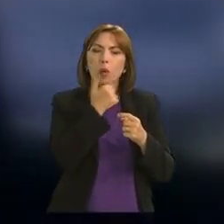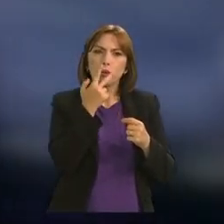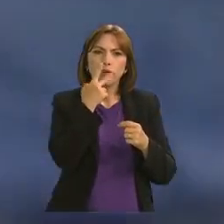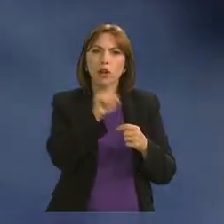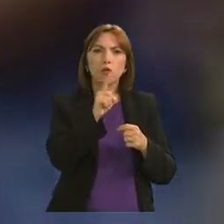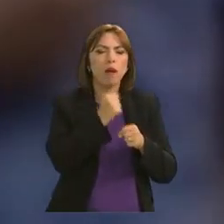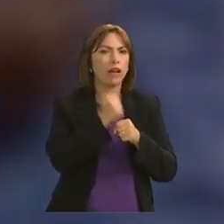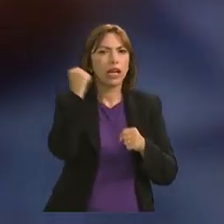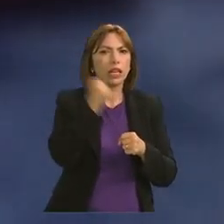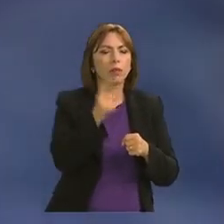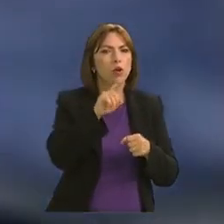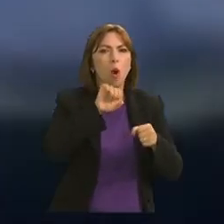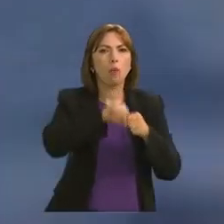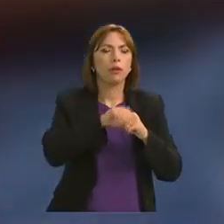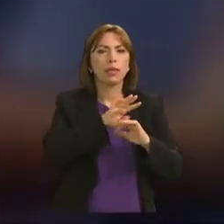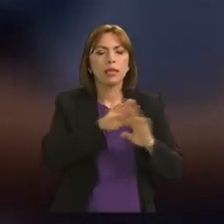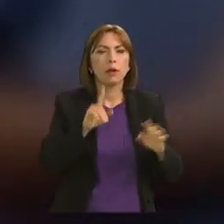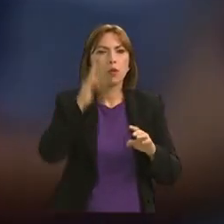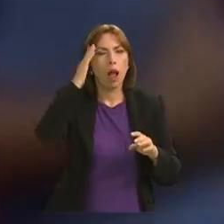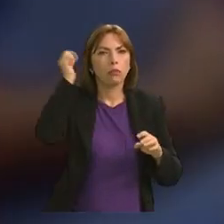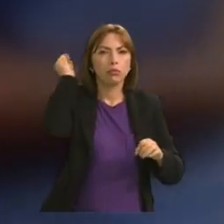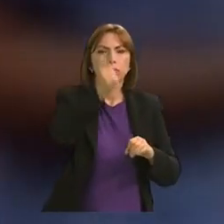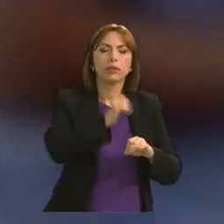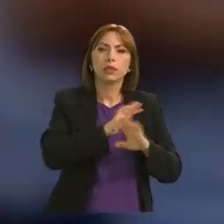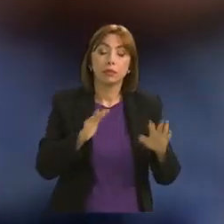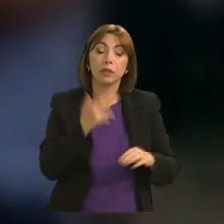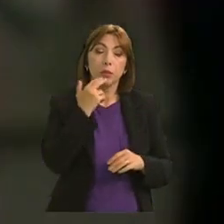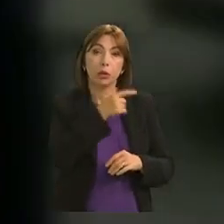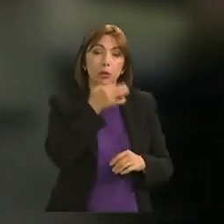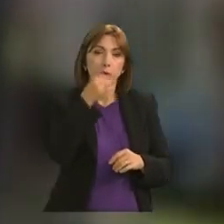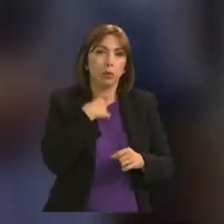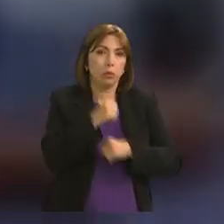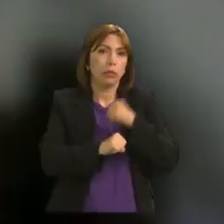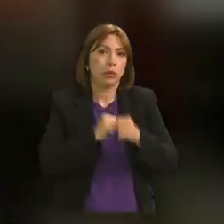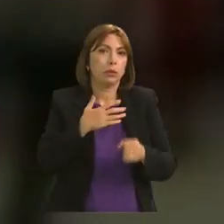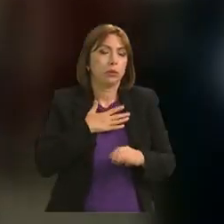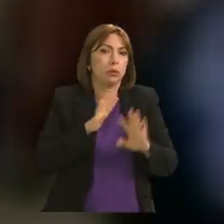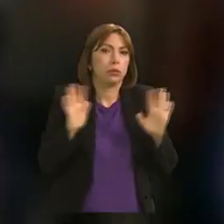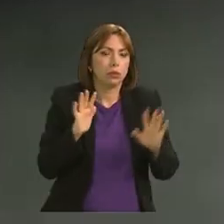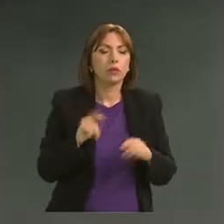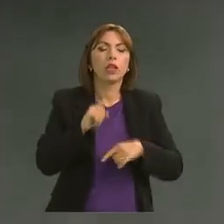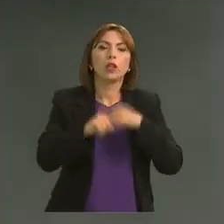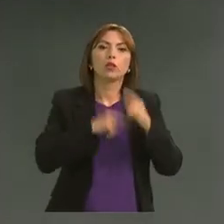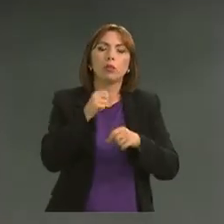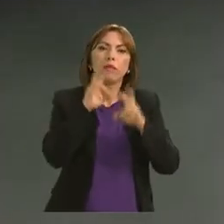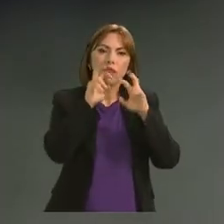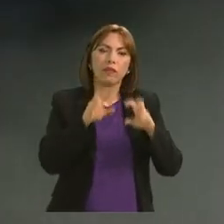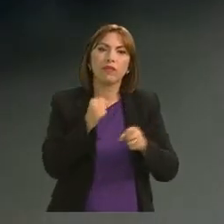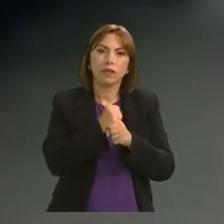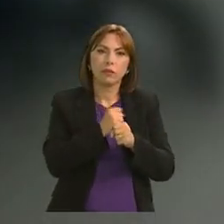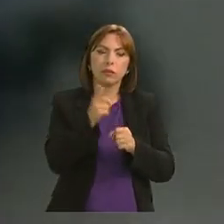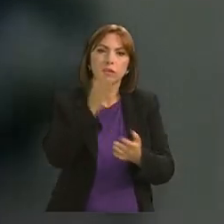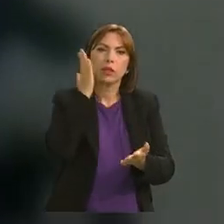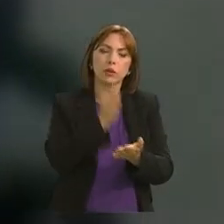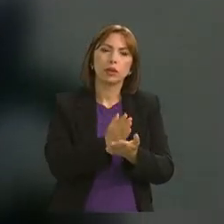pe nimeni! N-au dat în cap la nimeni! Polițiștii susțin că doar și-au făcut meseria. A verificărilor efectuate au stabilit